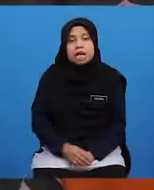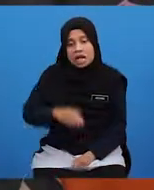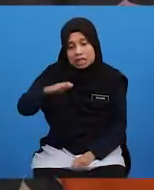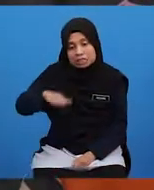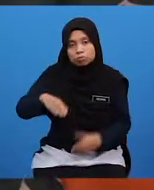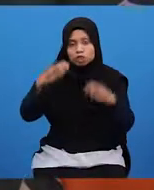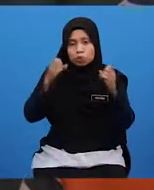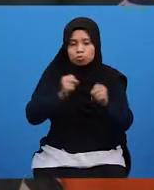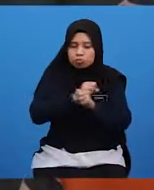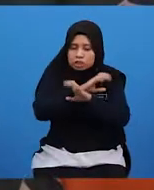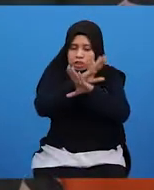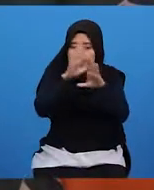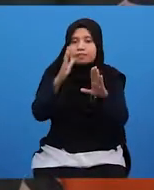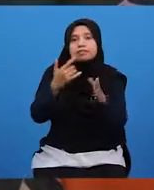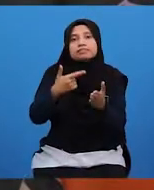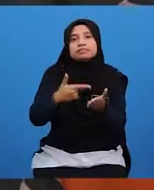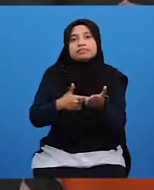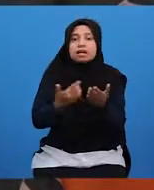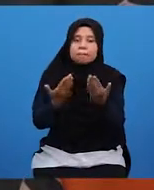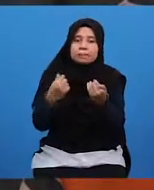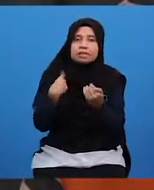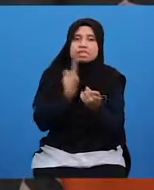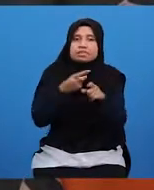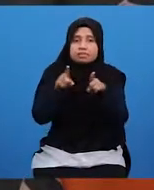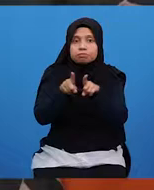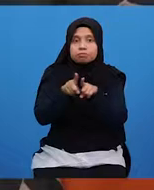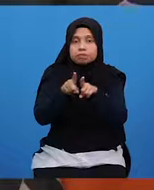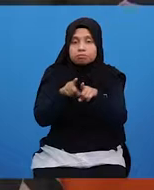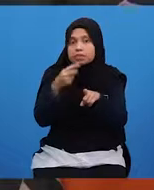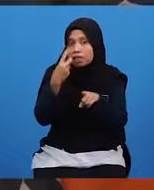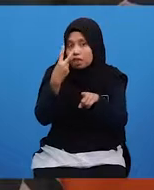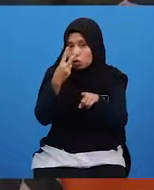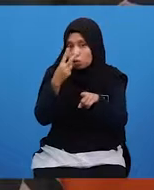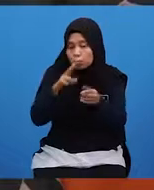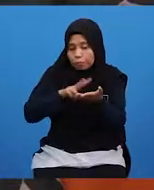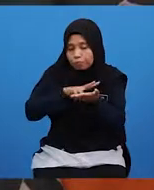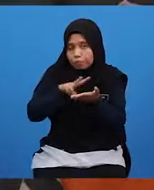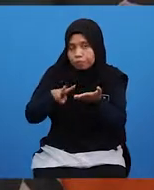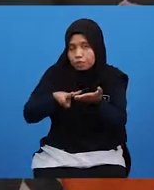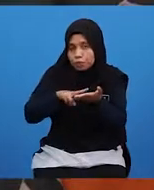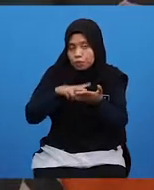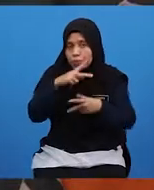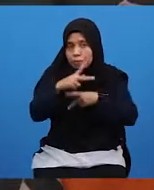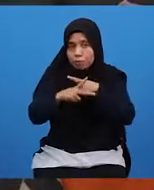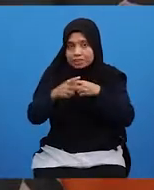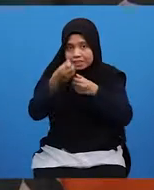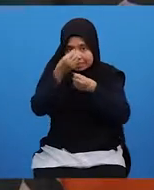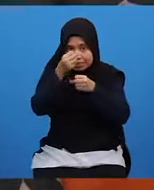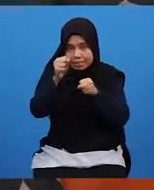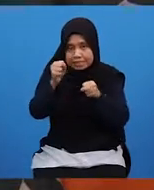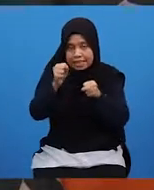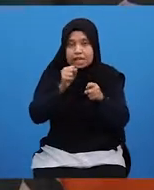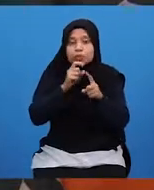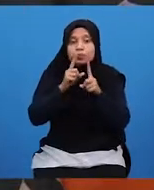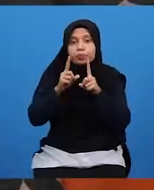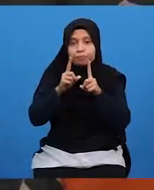Sebelum cikgu terangkan lebih lanjut, mari kita sama-sama saksikan klip video proses penyediaan